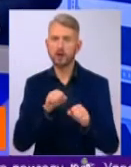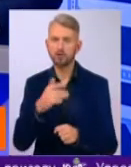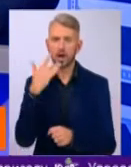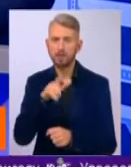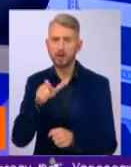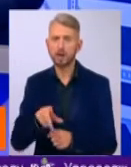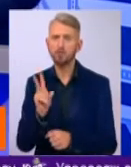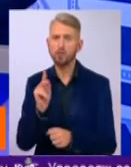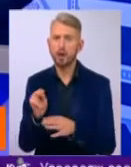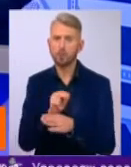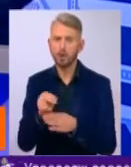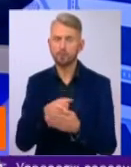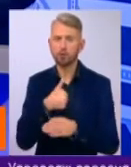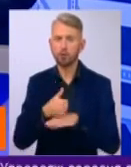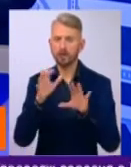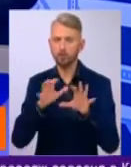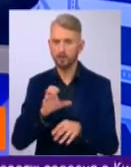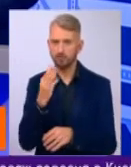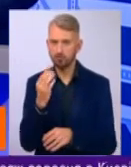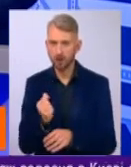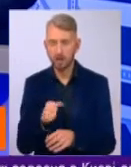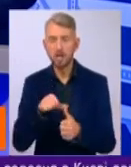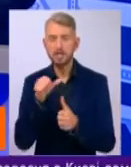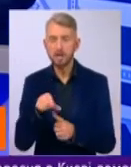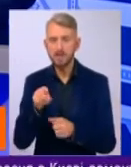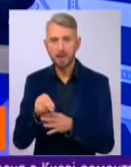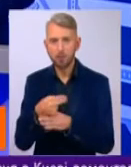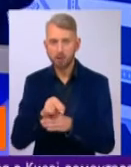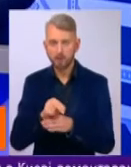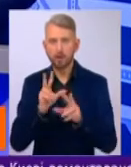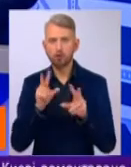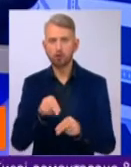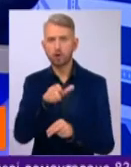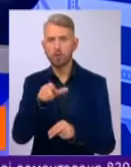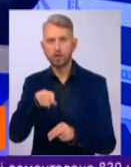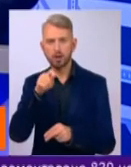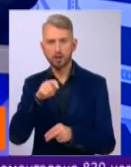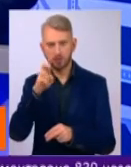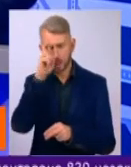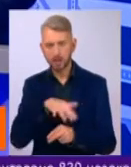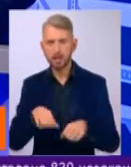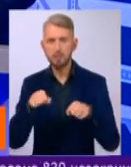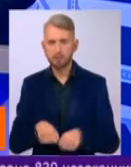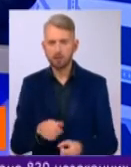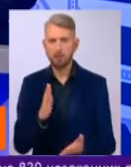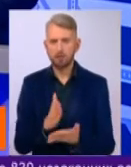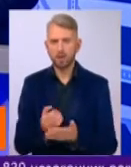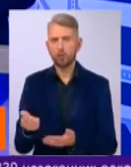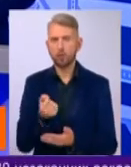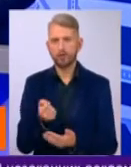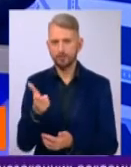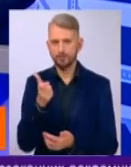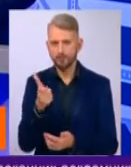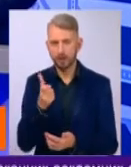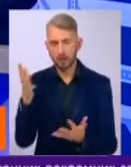американців друга поправка до Конституції США. Нагадаю, що саме вона гарантує громадянам країни право володіти і носити вогнепальну зброю. В